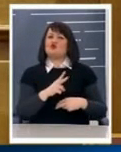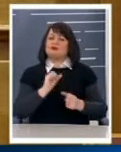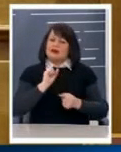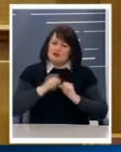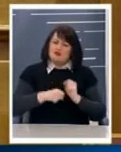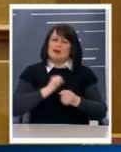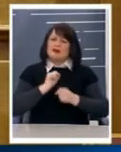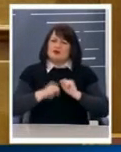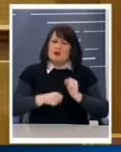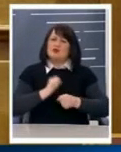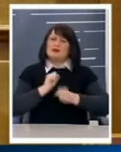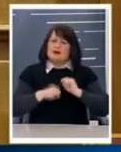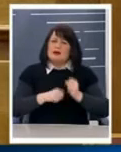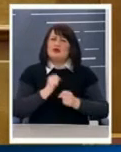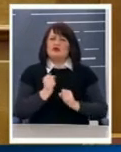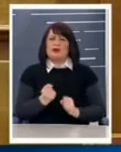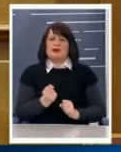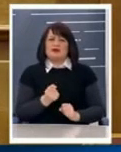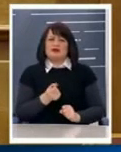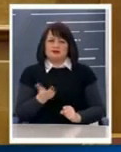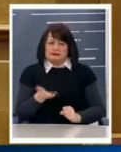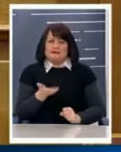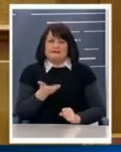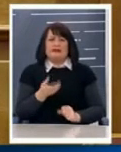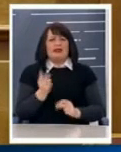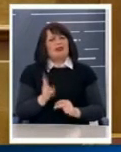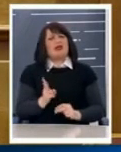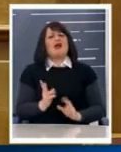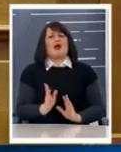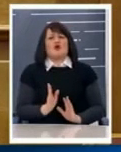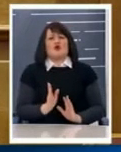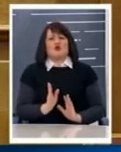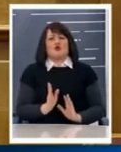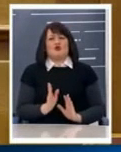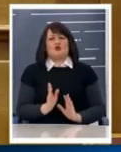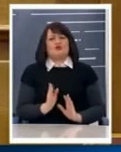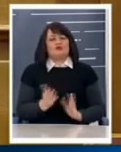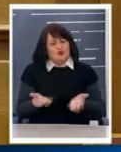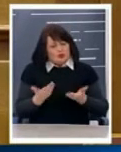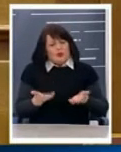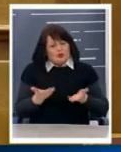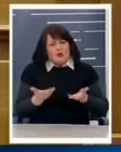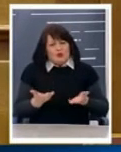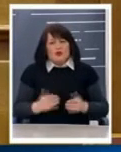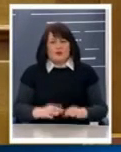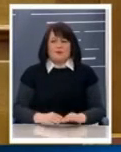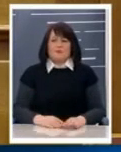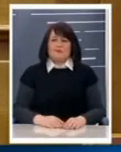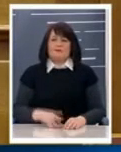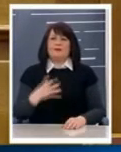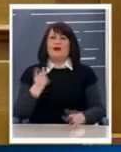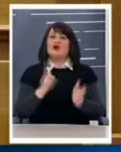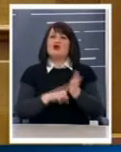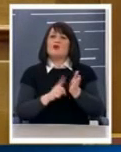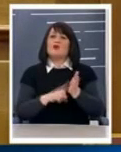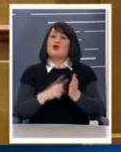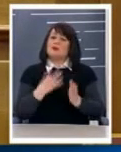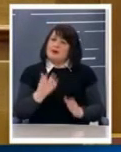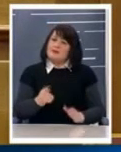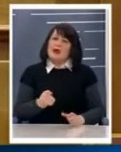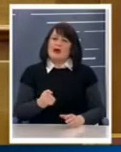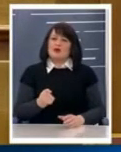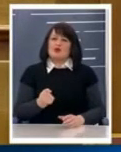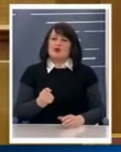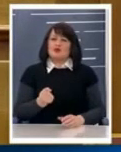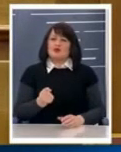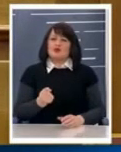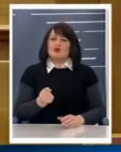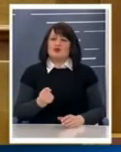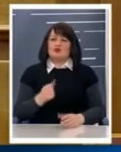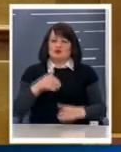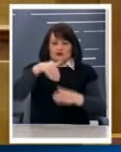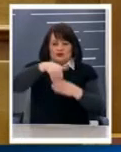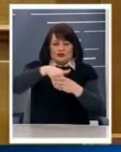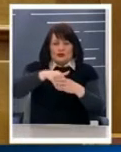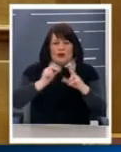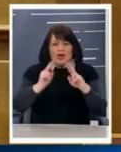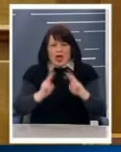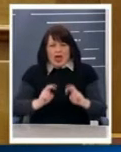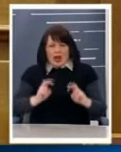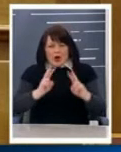προσπαθήσουν. Δεν είναι κακό. Γιατί υπάρχουν και νόμοι, έχουν βγει νόμοι για εσωτερικό έλεγχο